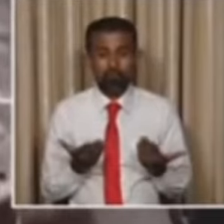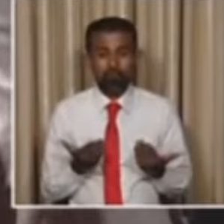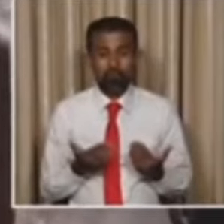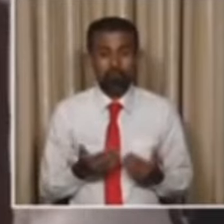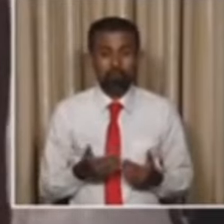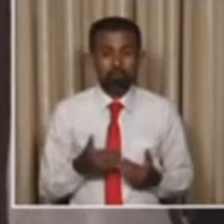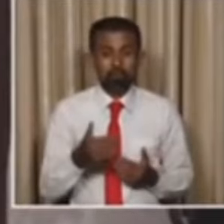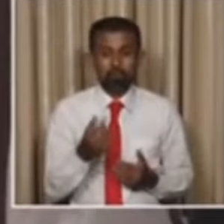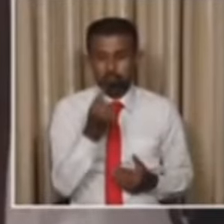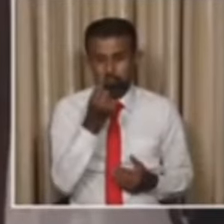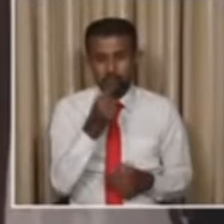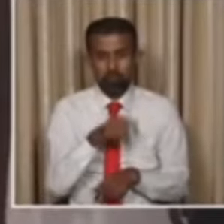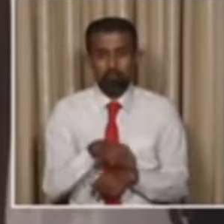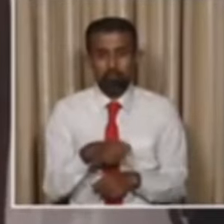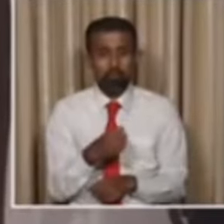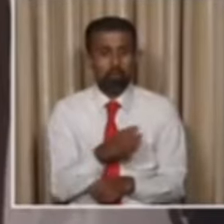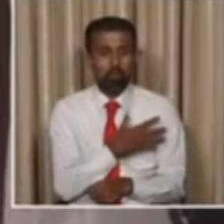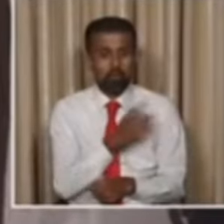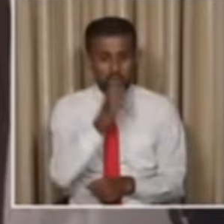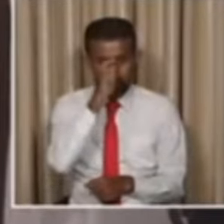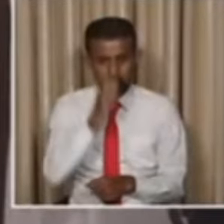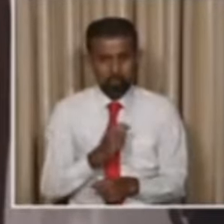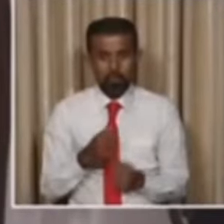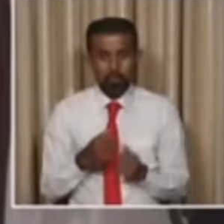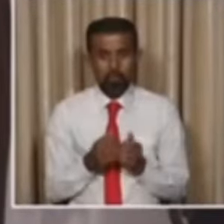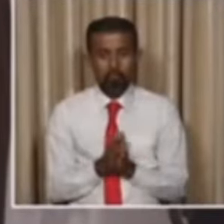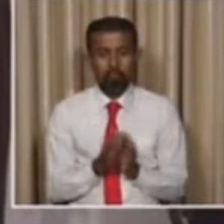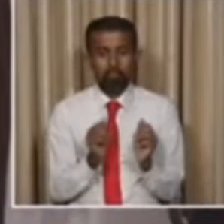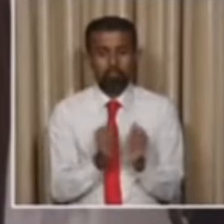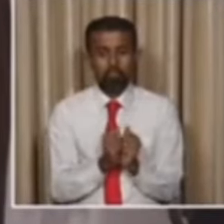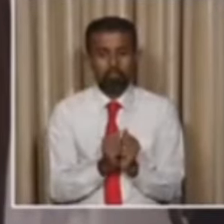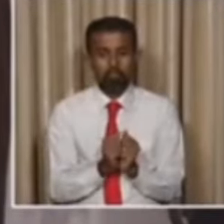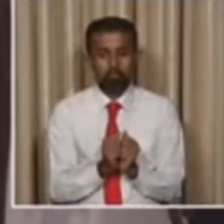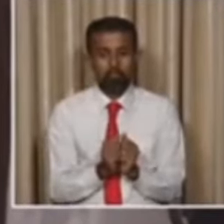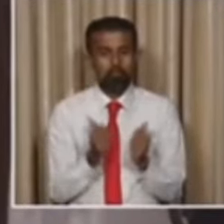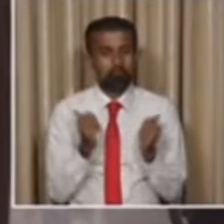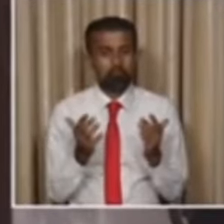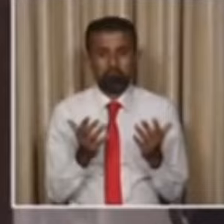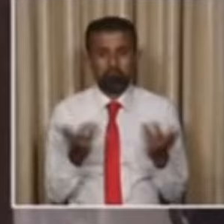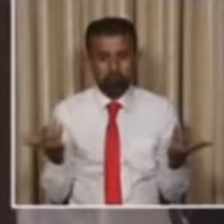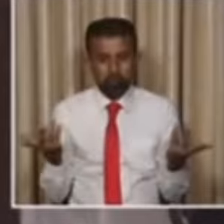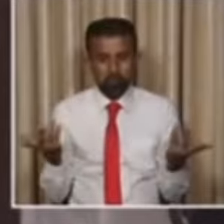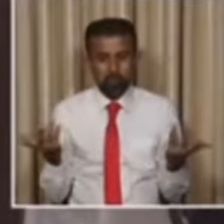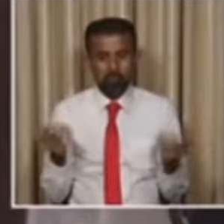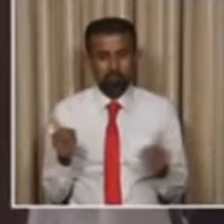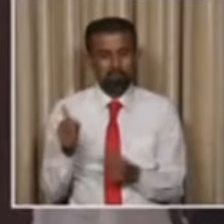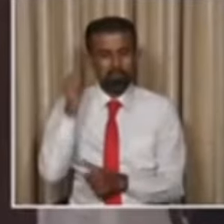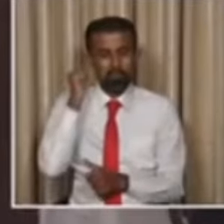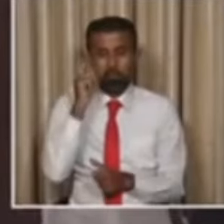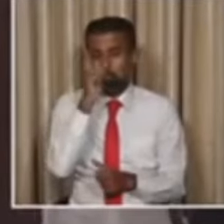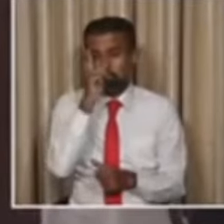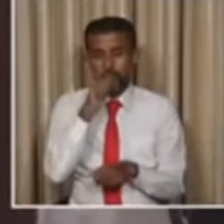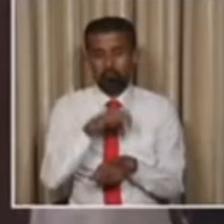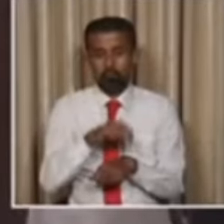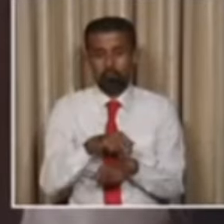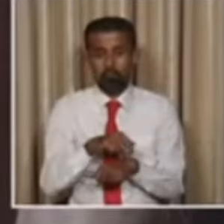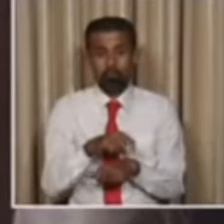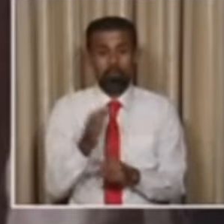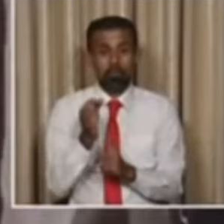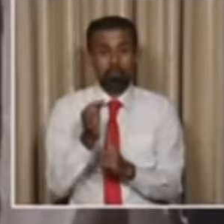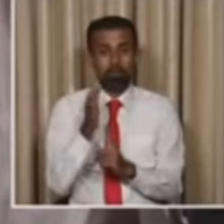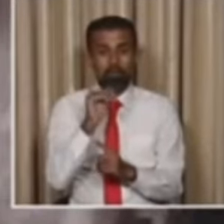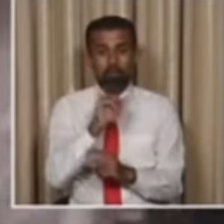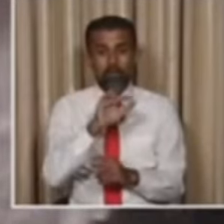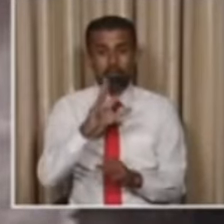මොහොතක ගෝඨාභය රාජපක්ෂ මැතිතුමා තමන්ගේ ඩියුටි එක තමන්ට දීපු කාර්යභාරය ඉෂ්ට නොකරපු නිසා තමයි මේ ඉතිහාසයේ පළවෙනි වතාවට විධායක ජන